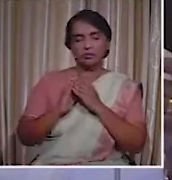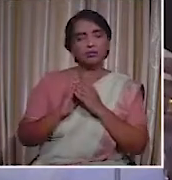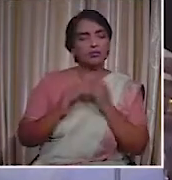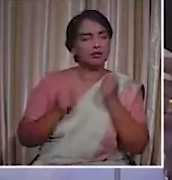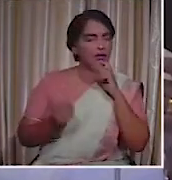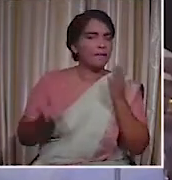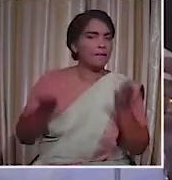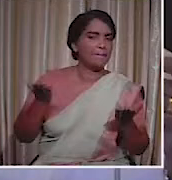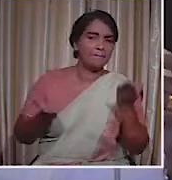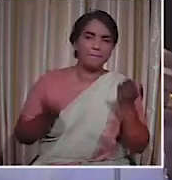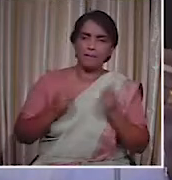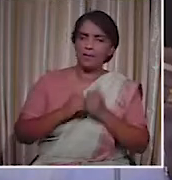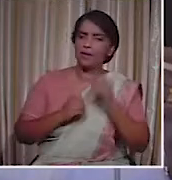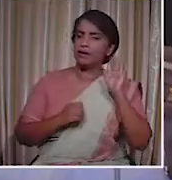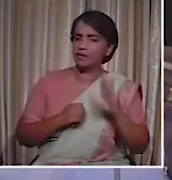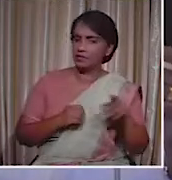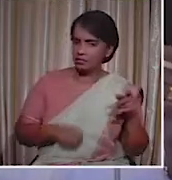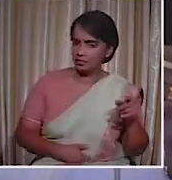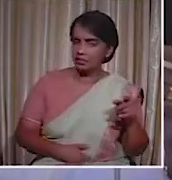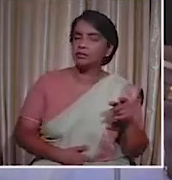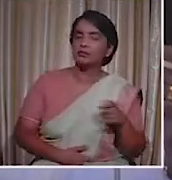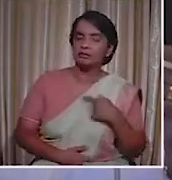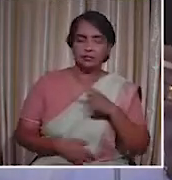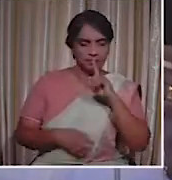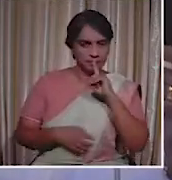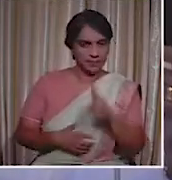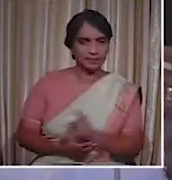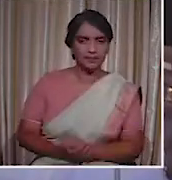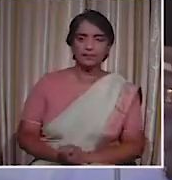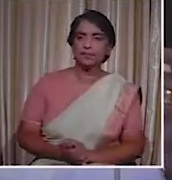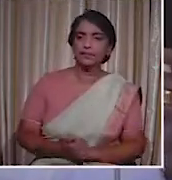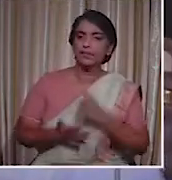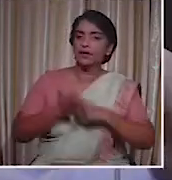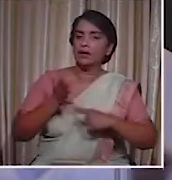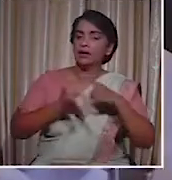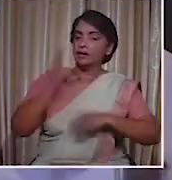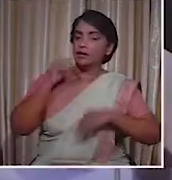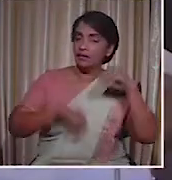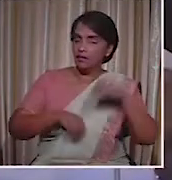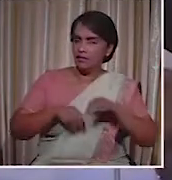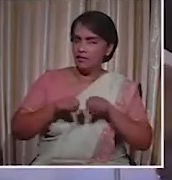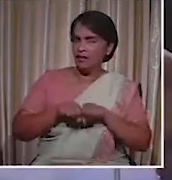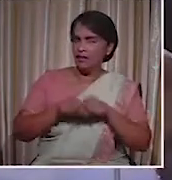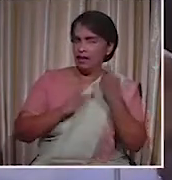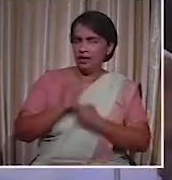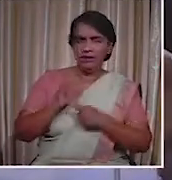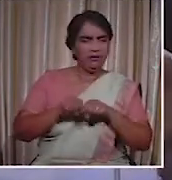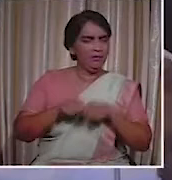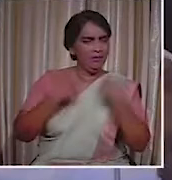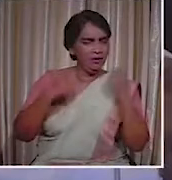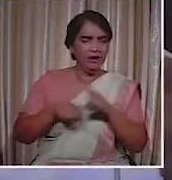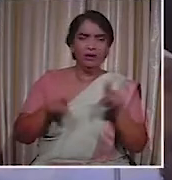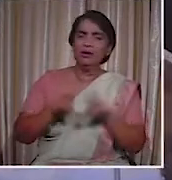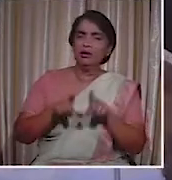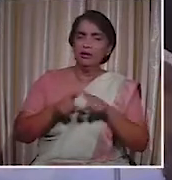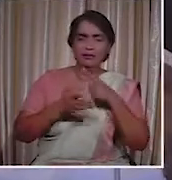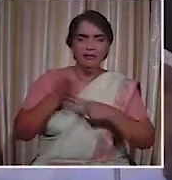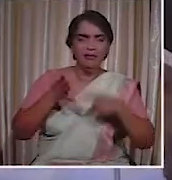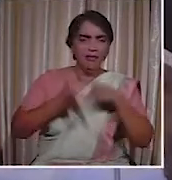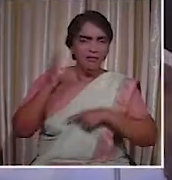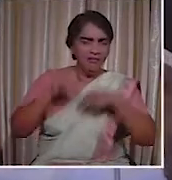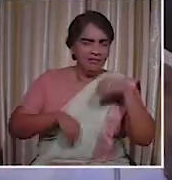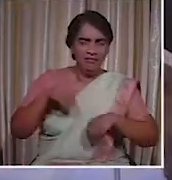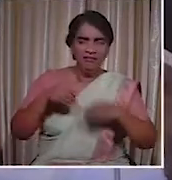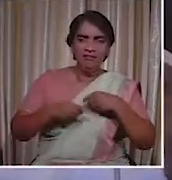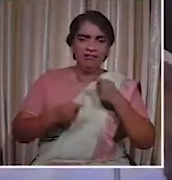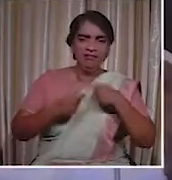සාධාරණත්වයෙන් කටයුතු කළ යුතු බවටද සඳහන් වෙනවා. මැතිවරණ නීති උල්ලංඝනය කිරීම වගේම මැතිවරණ වියදම්